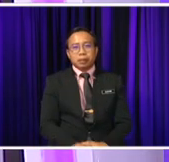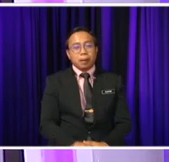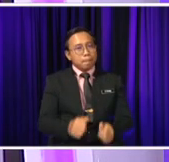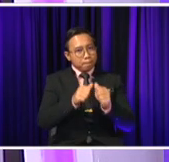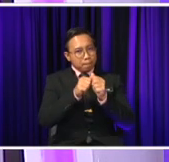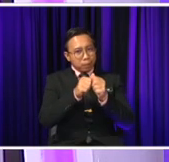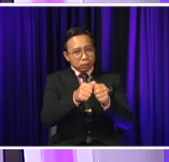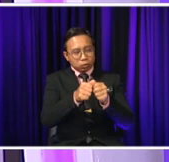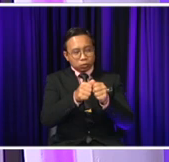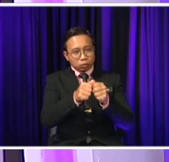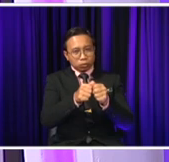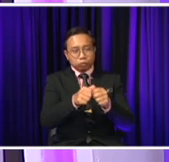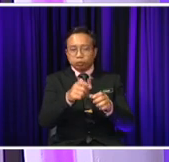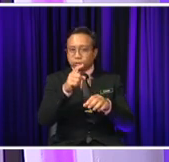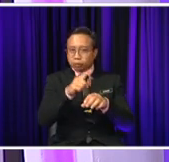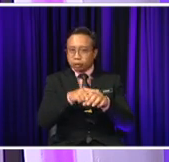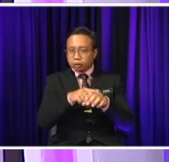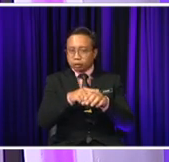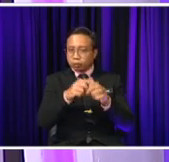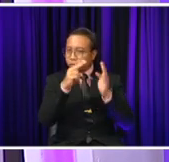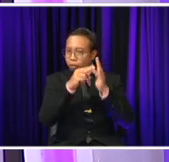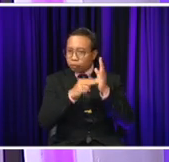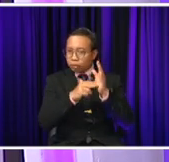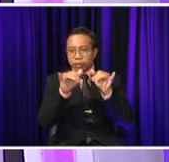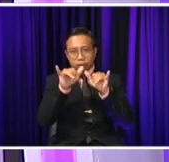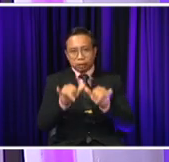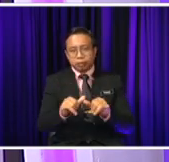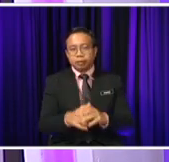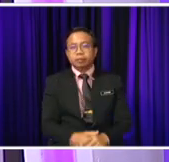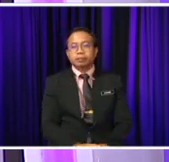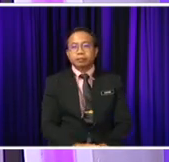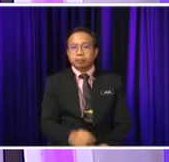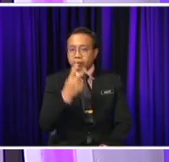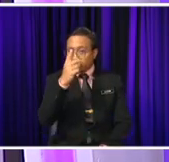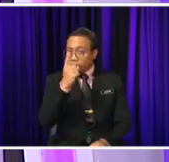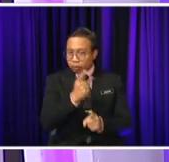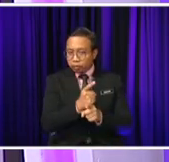peraturan dan undang-undang yang ditetapkan dalam organisasi